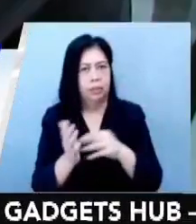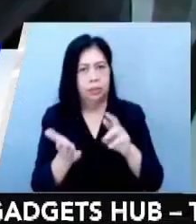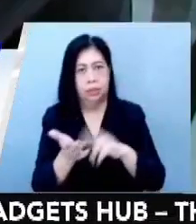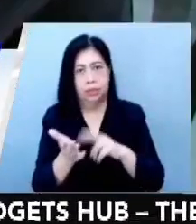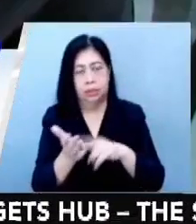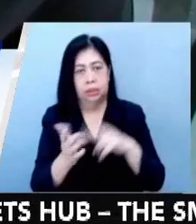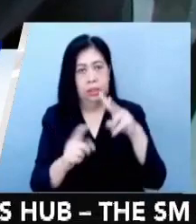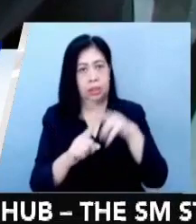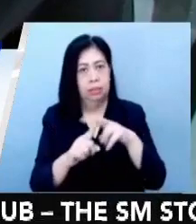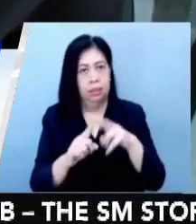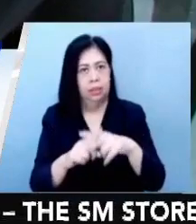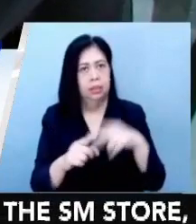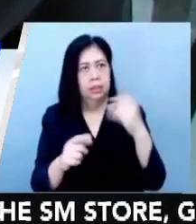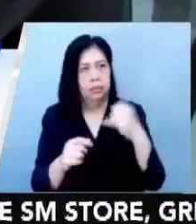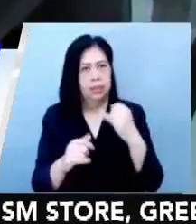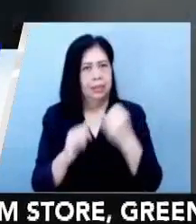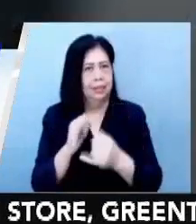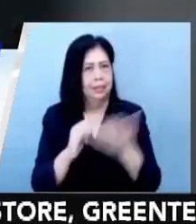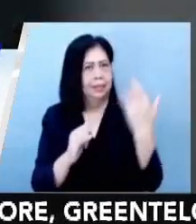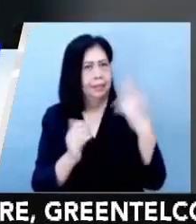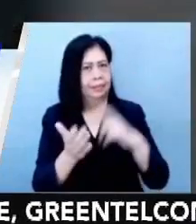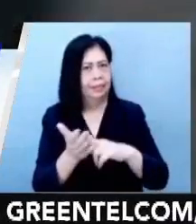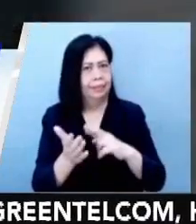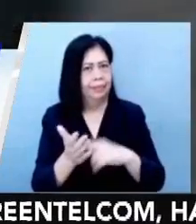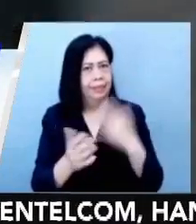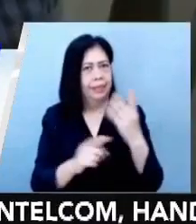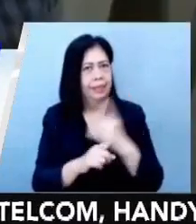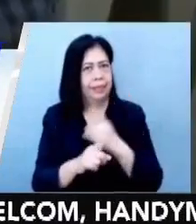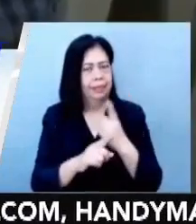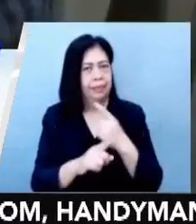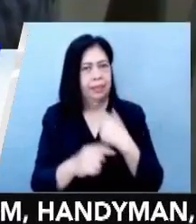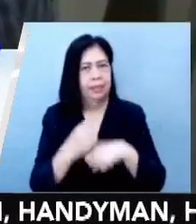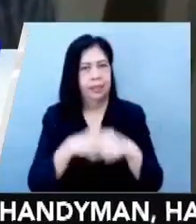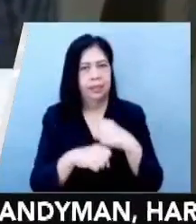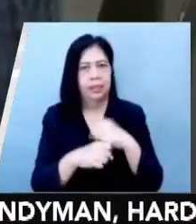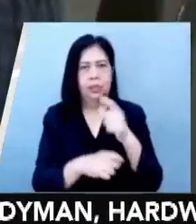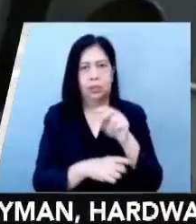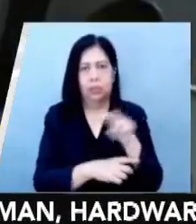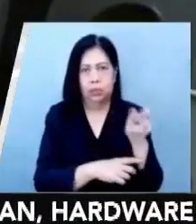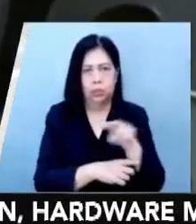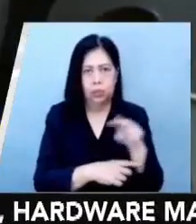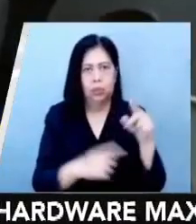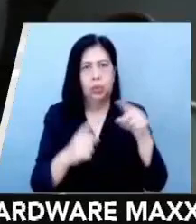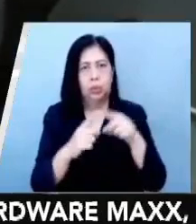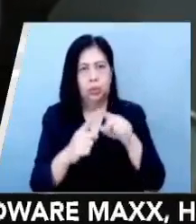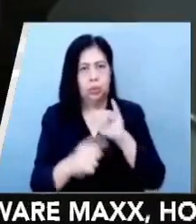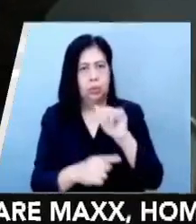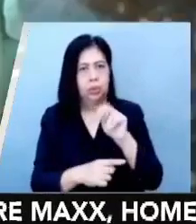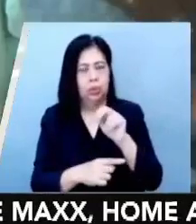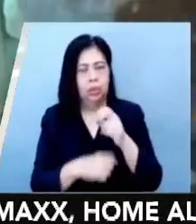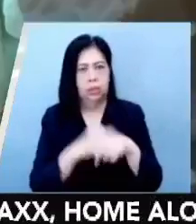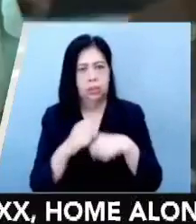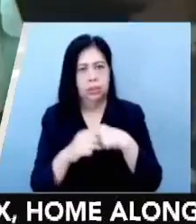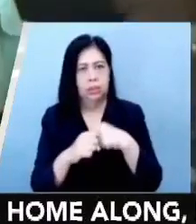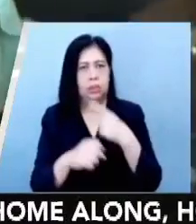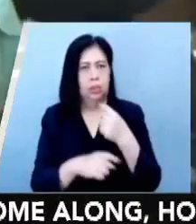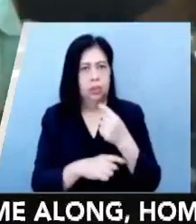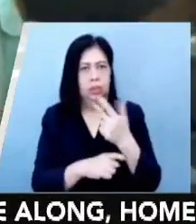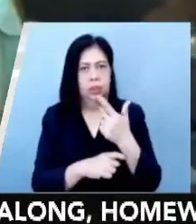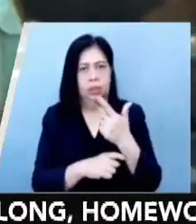huling pagpaparehistro noong Disyembre ng taong 2022 hanggang Enero ng taong 2023.